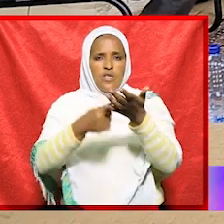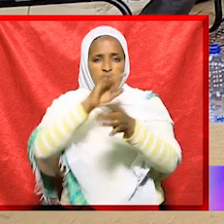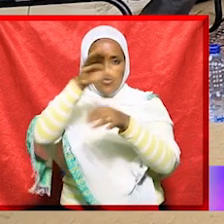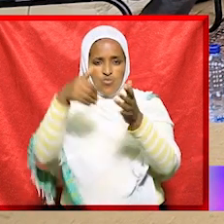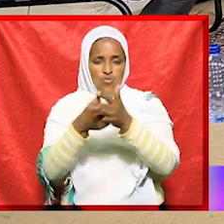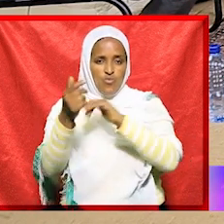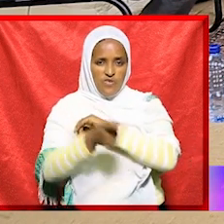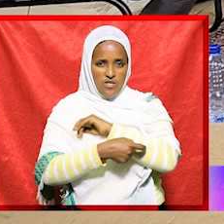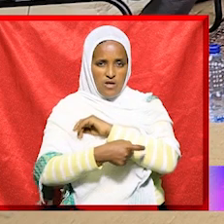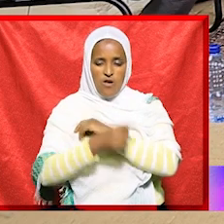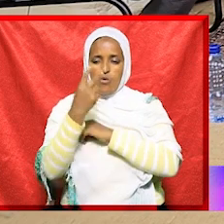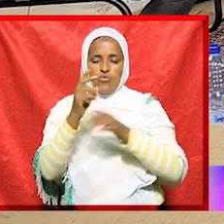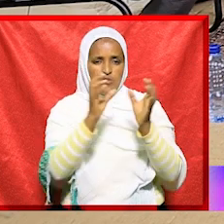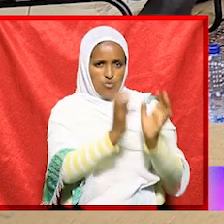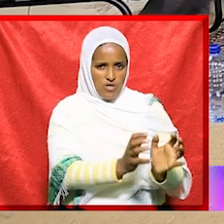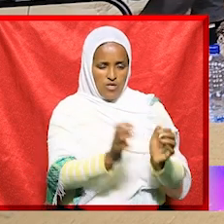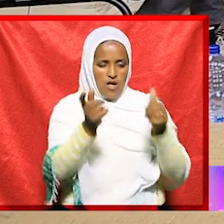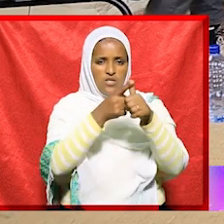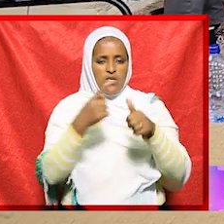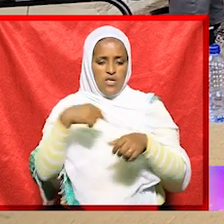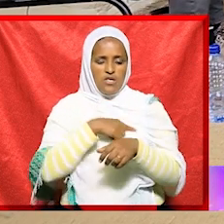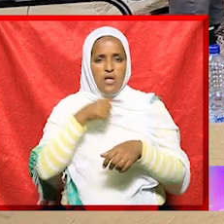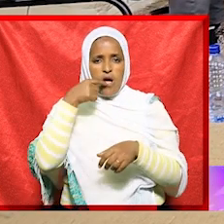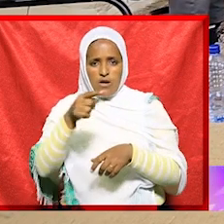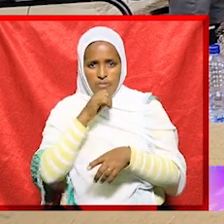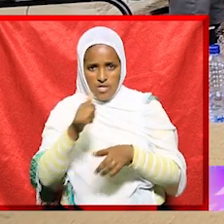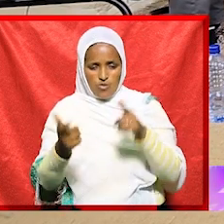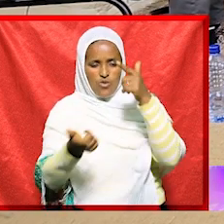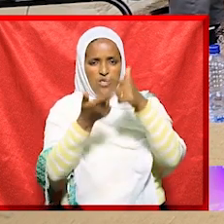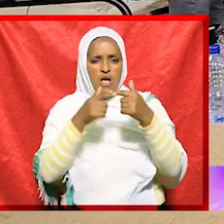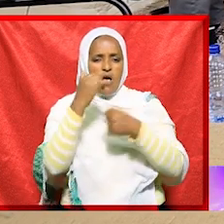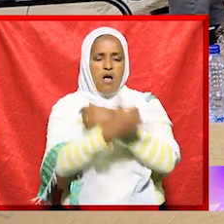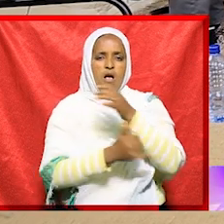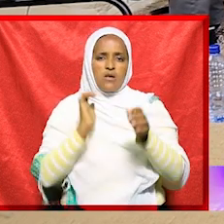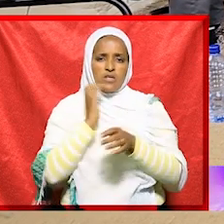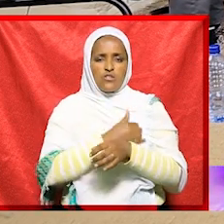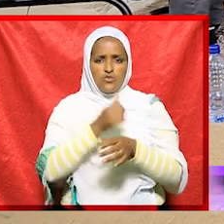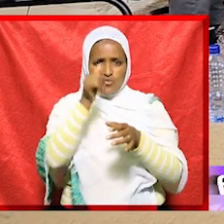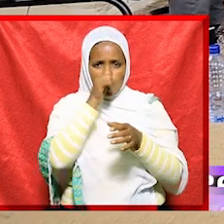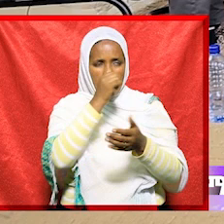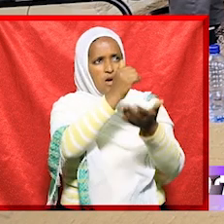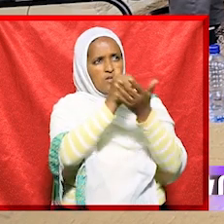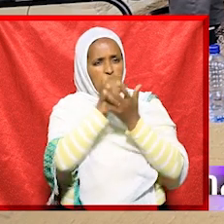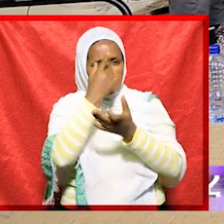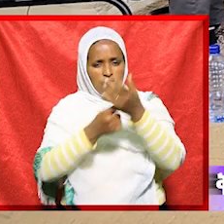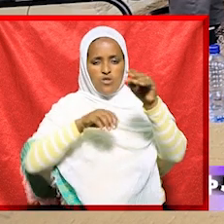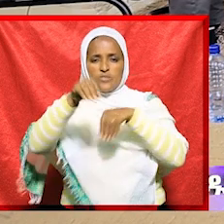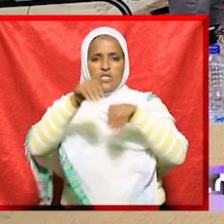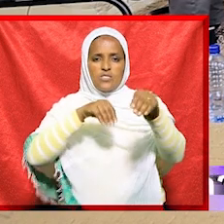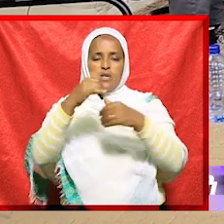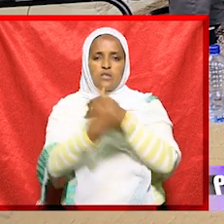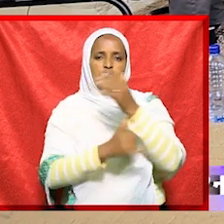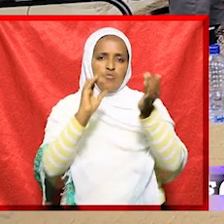የዚህ ሁሉ ፈተና ሁለት ወገን ነው። አንደኛ የእኛ አለመናገር ነው። ሁለተኛ ደግሞ ሀገራችን በእርዳታ ብቻ የምትንቀሳቀስ